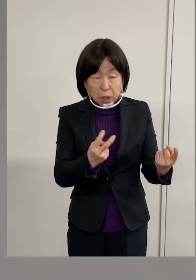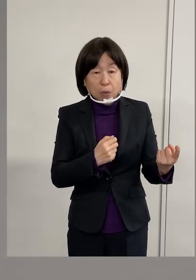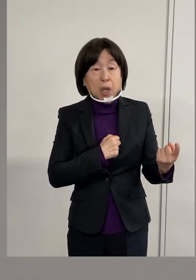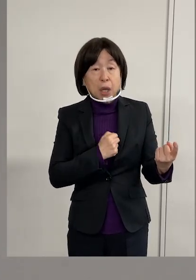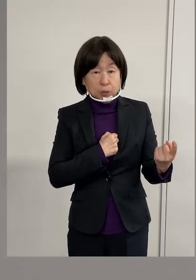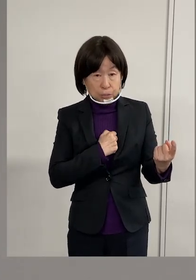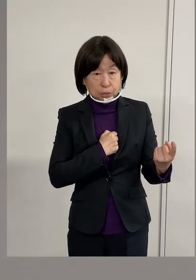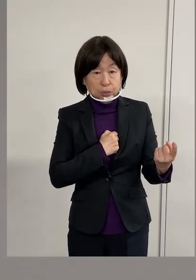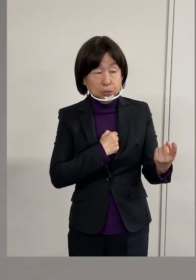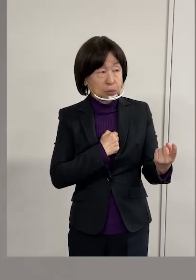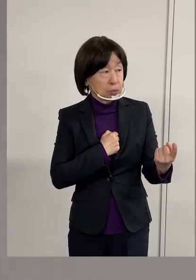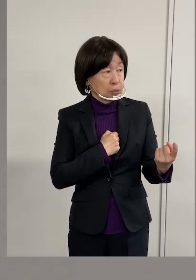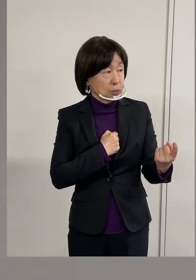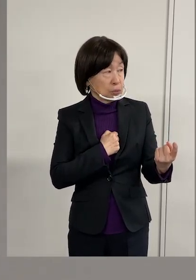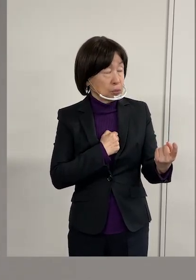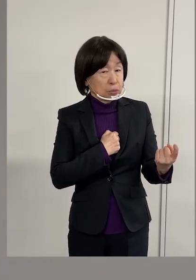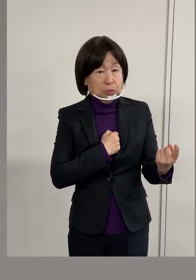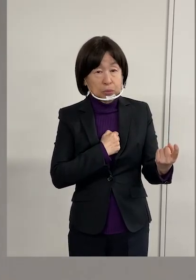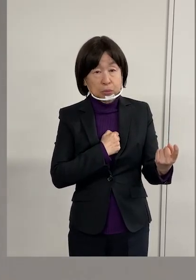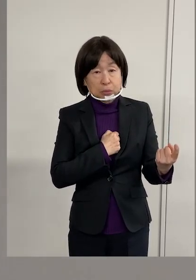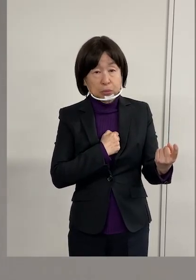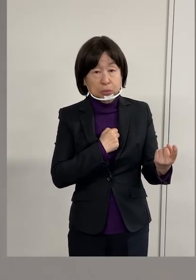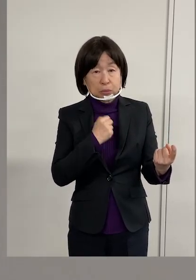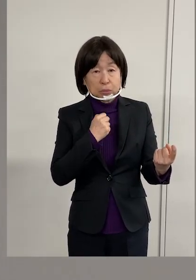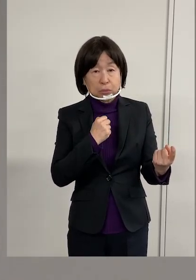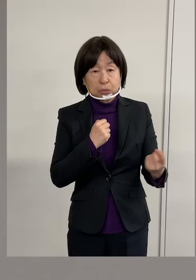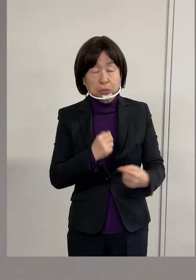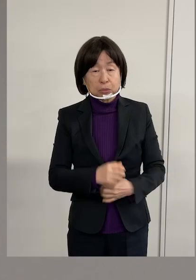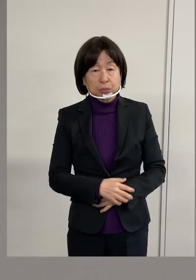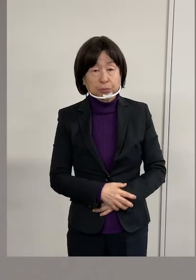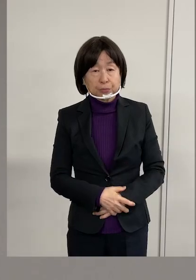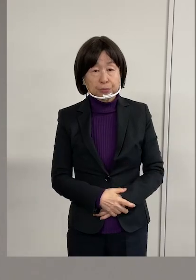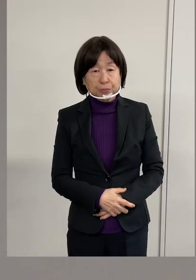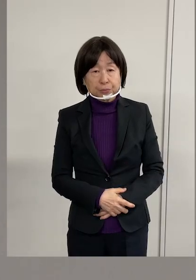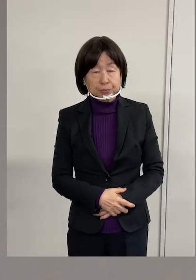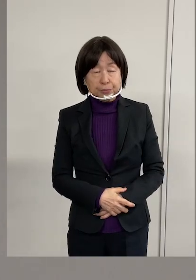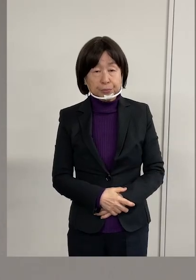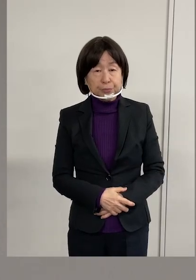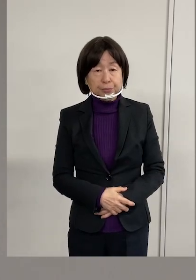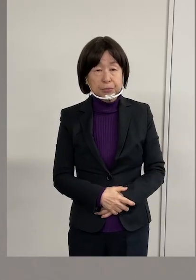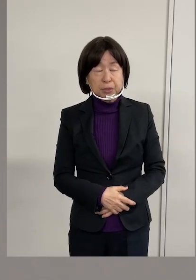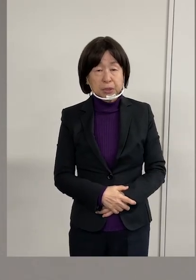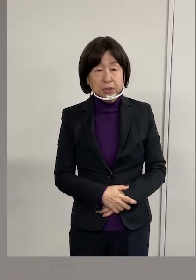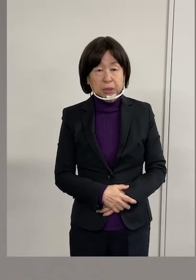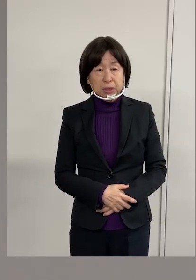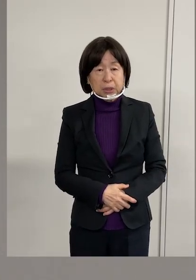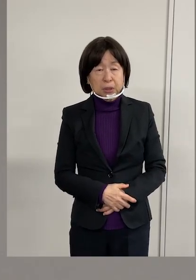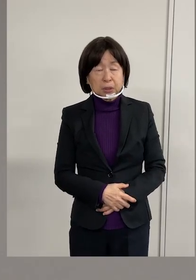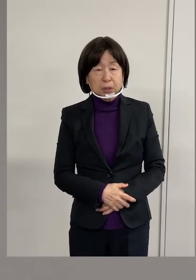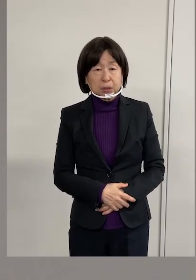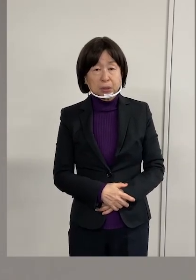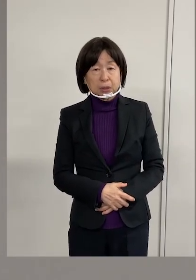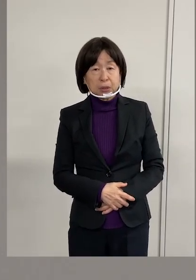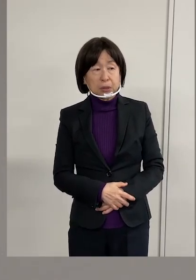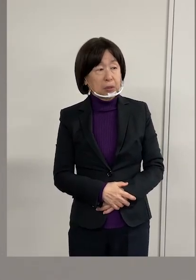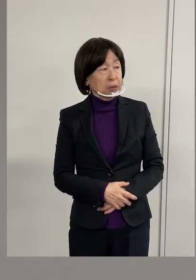アルで出るようになっておりますので、またそういうものを分かりやすくですね、これ出るんですかね。